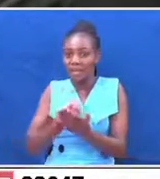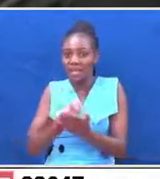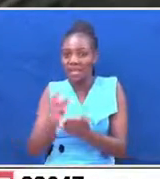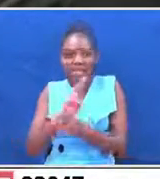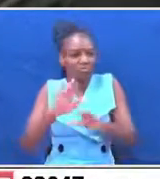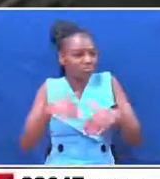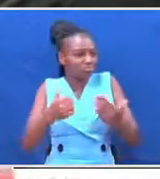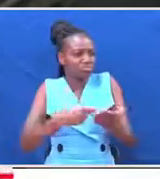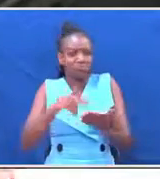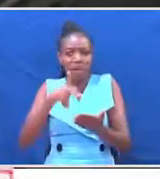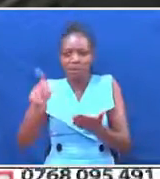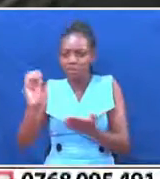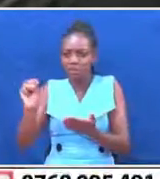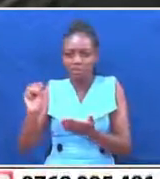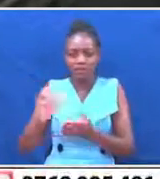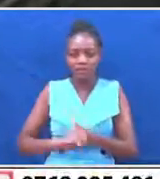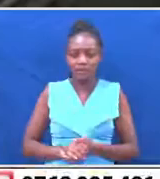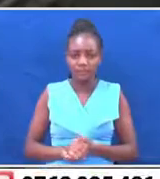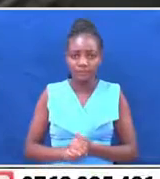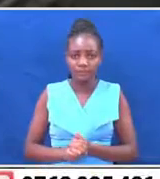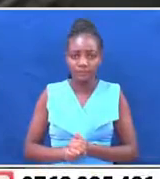zilitumika kununua vifaa vya kukabili corona.